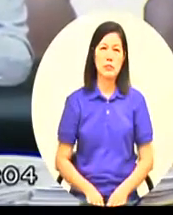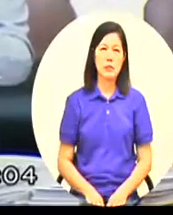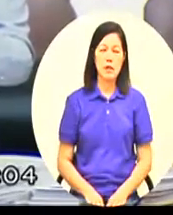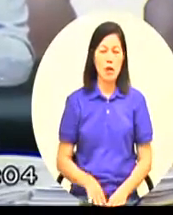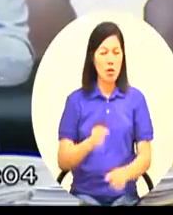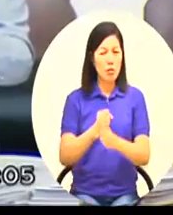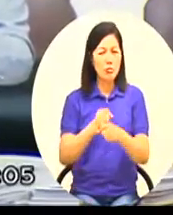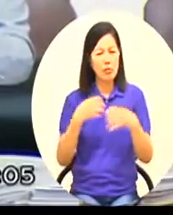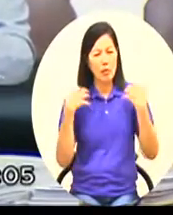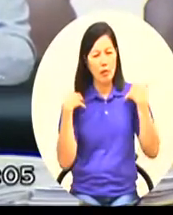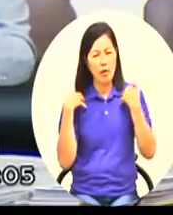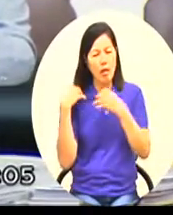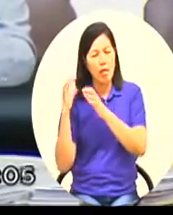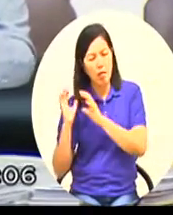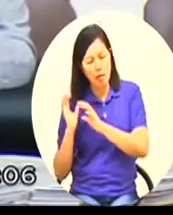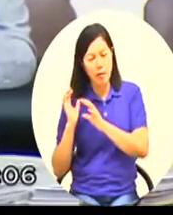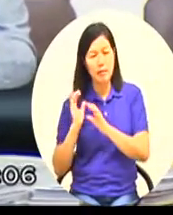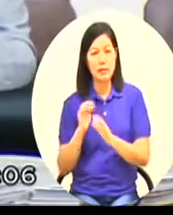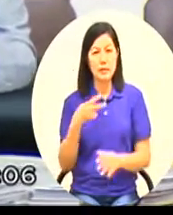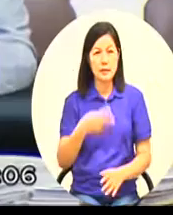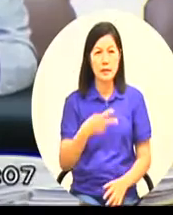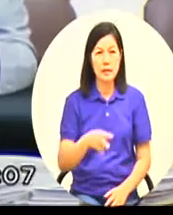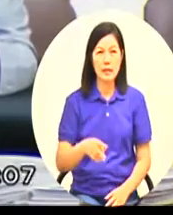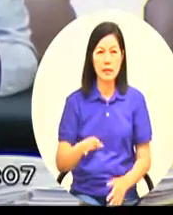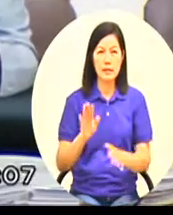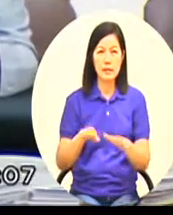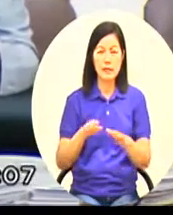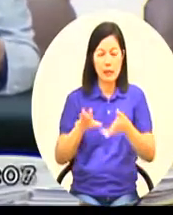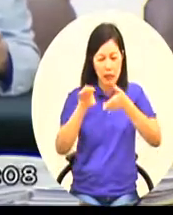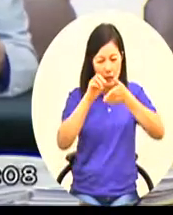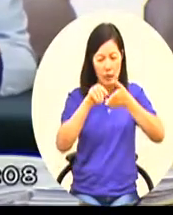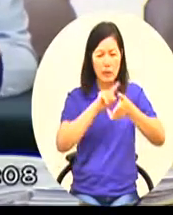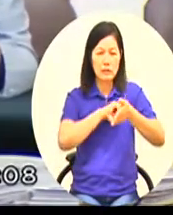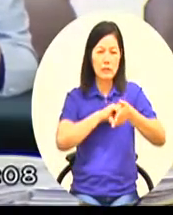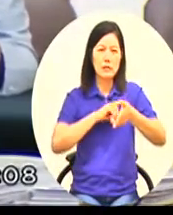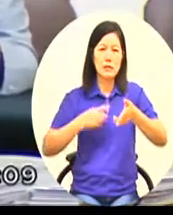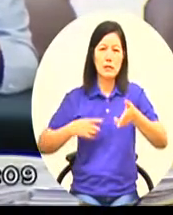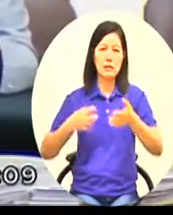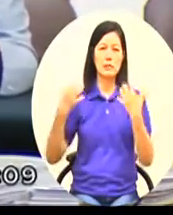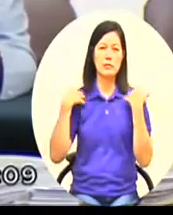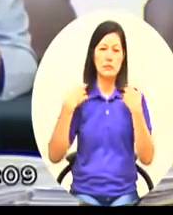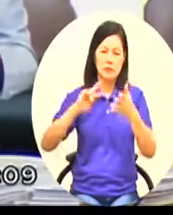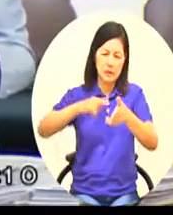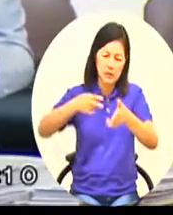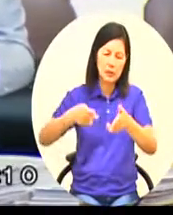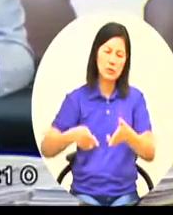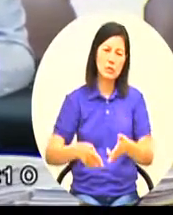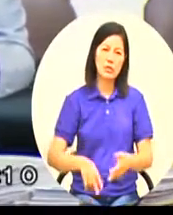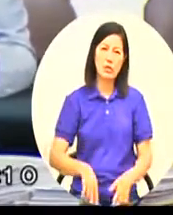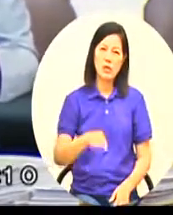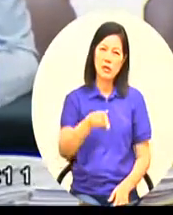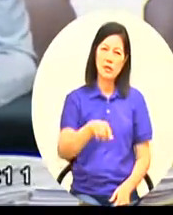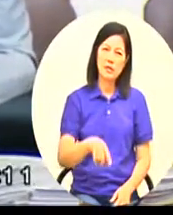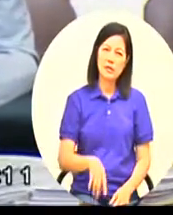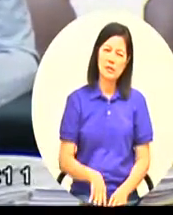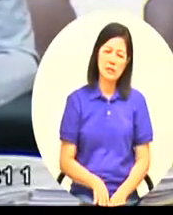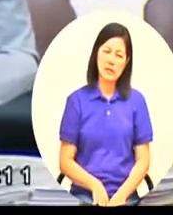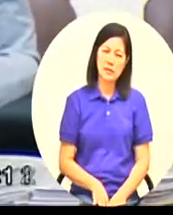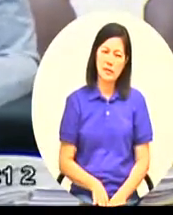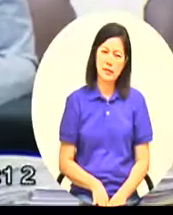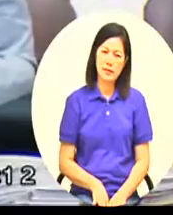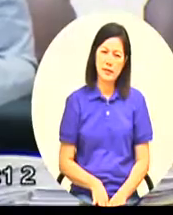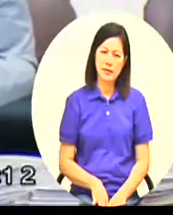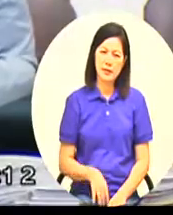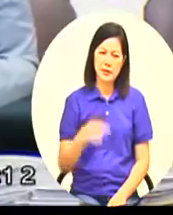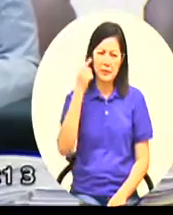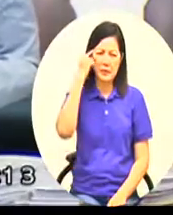么繁重了，结果现在连监视器都要基层员警去修，局长，这真的让我们觉得非常非